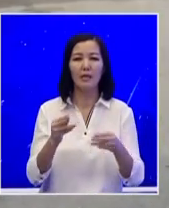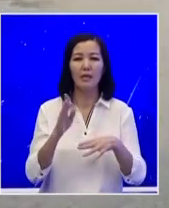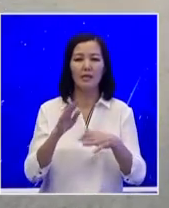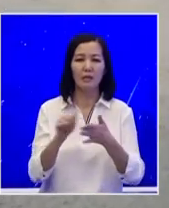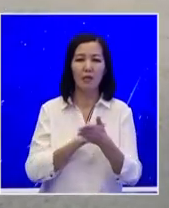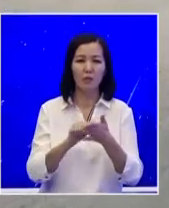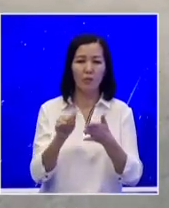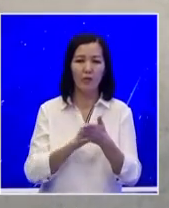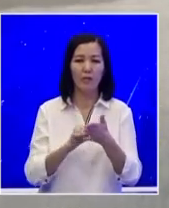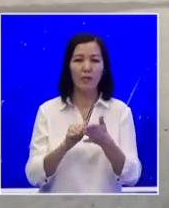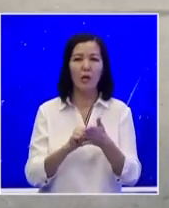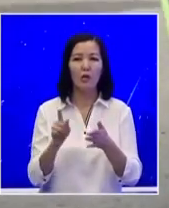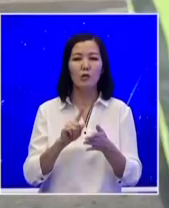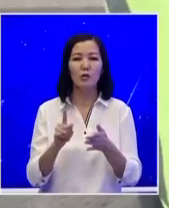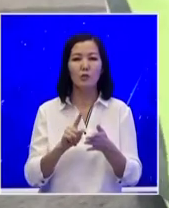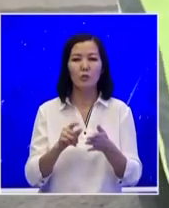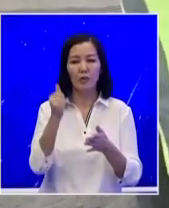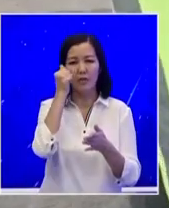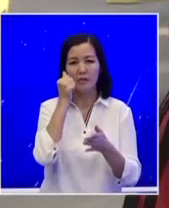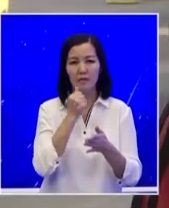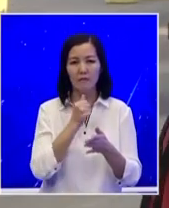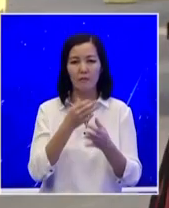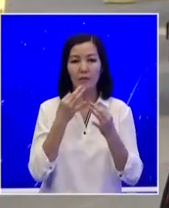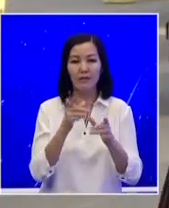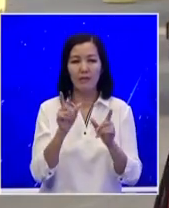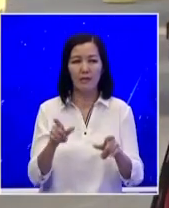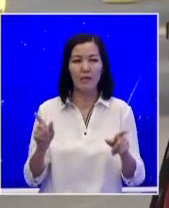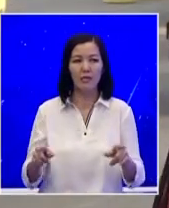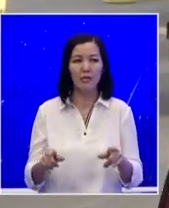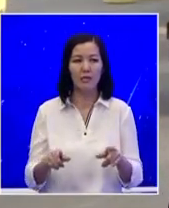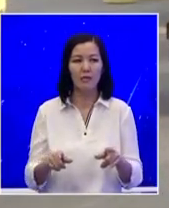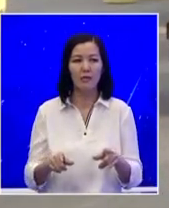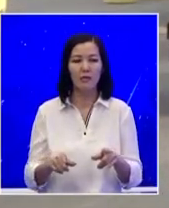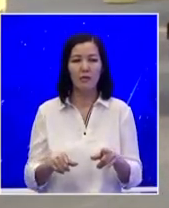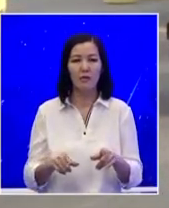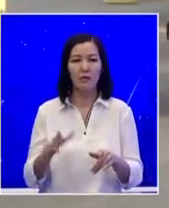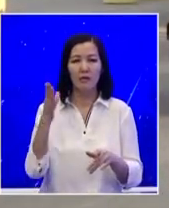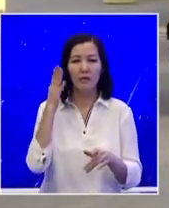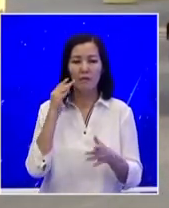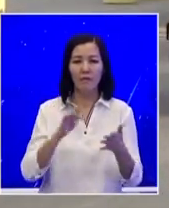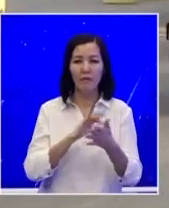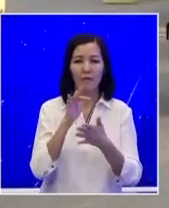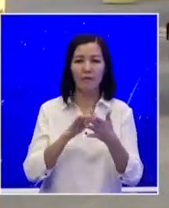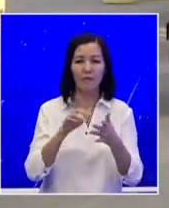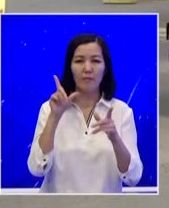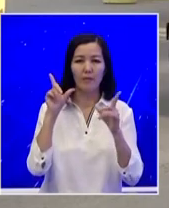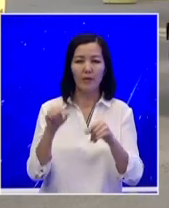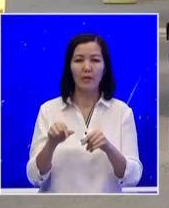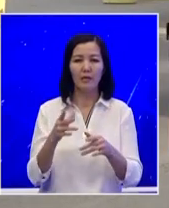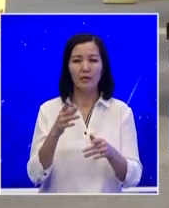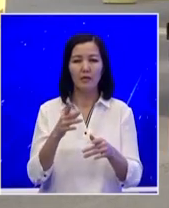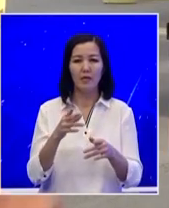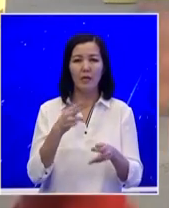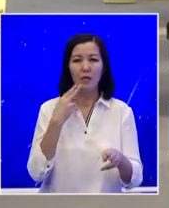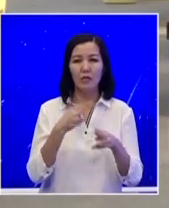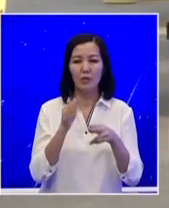с консульства. Следует отметить и отзывчивость простых граждан. В роддом ехал в Алмату. Сестренка родила, хотел ее тоже привезти, потому